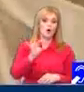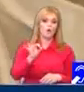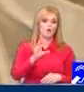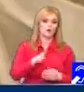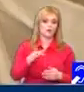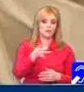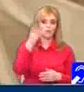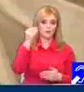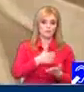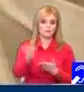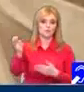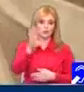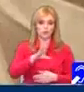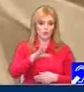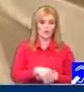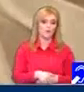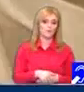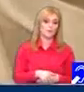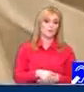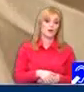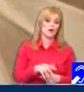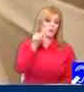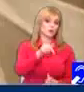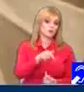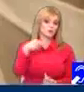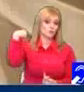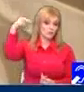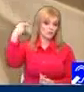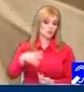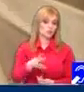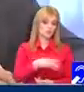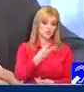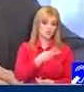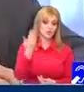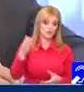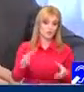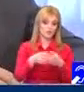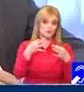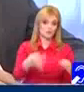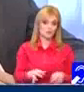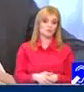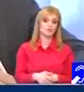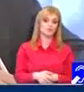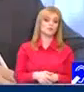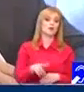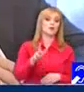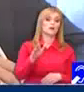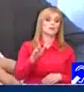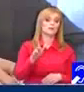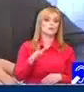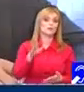privire la orientarea pro-europeană a Republicii Moldova. Potrivit lui Dodon, inițiativa Partidului Democrat, la fel ca și verdictul emis de